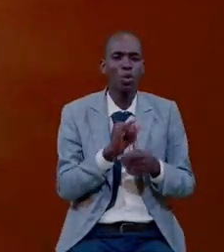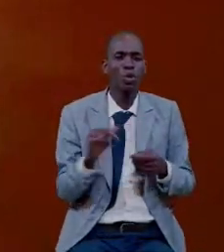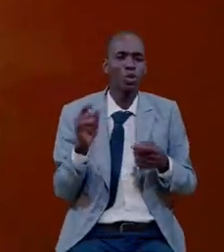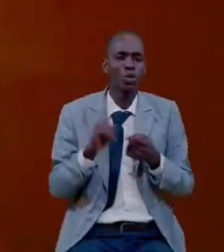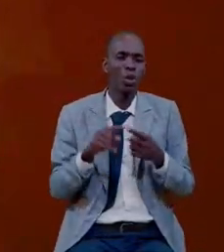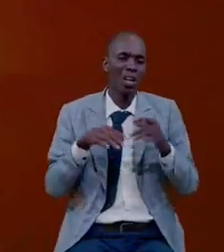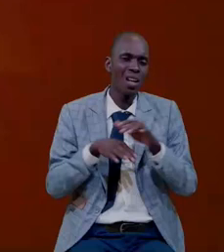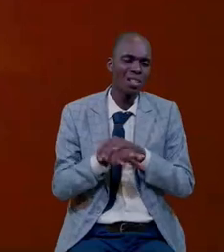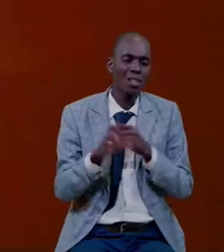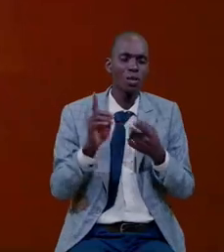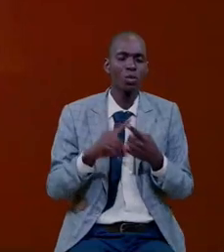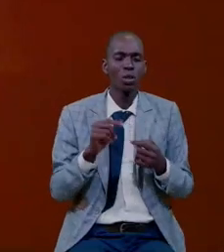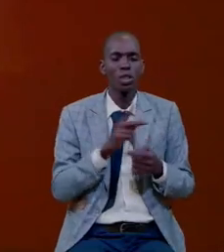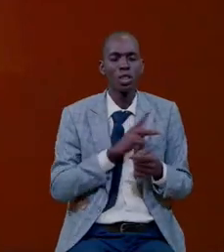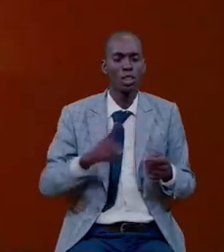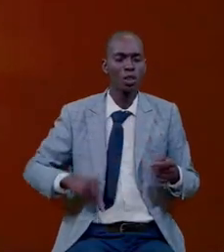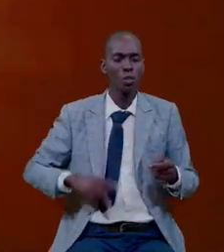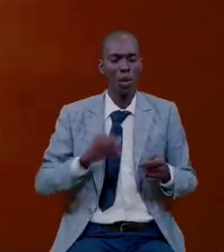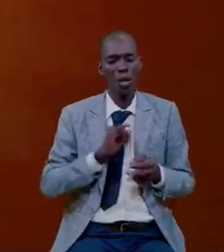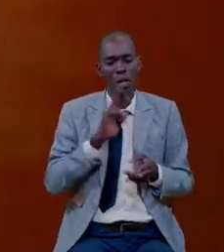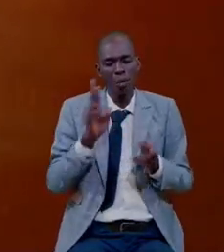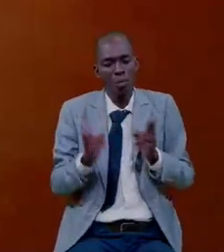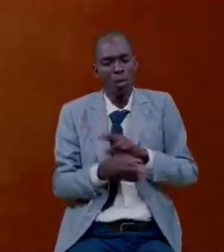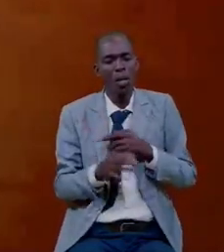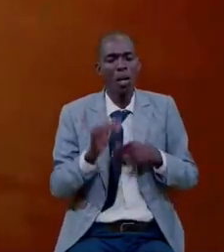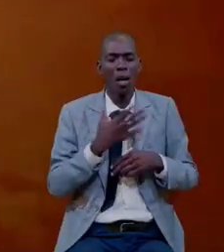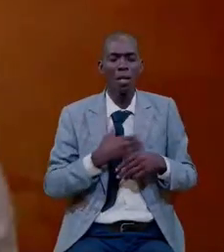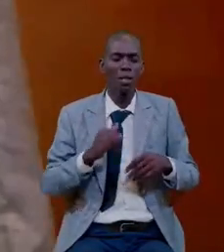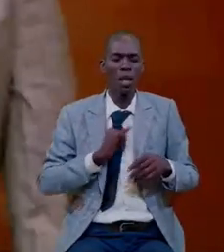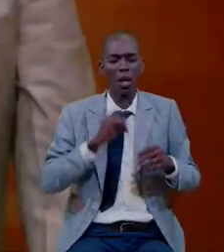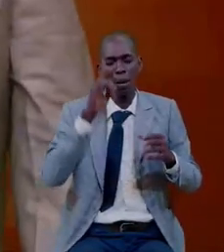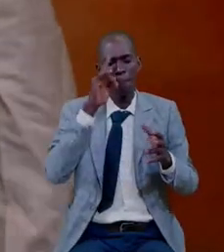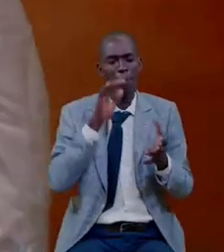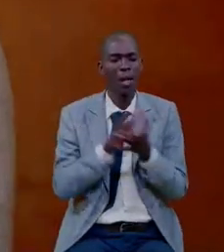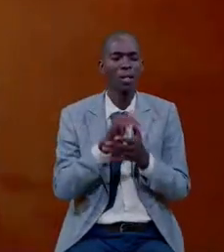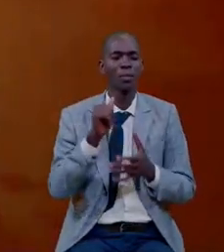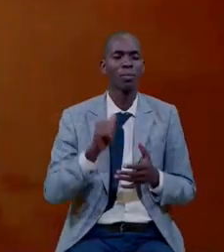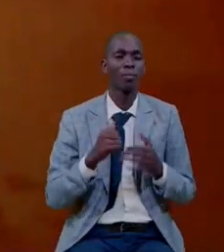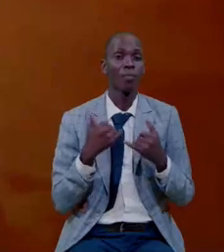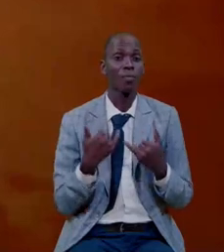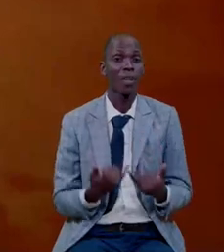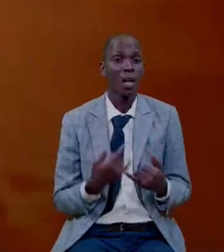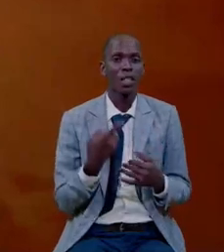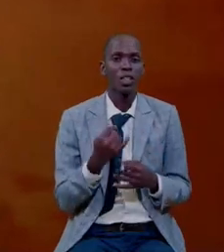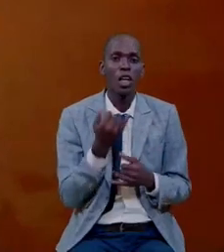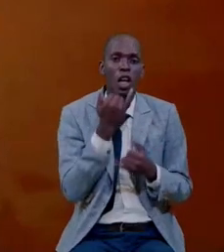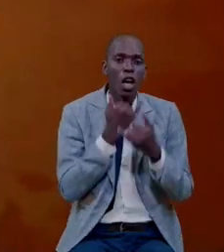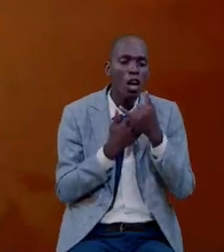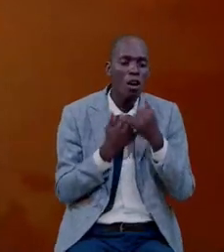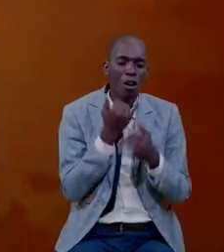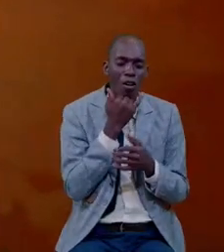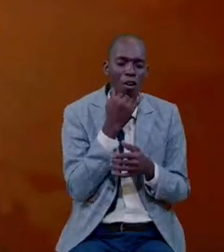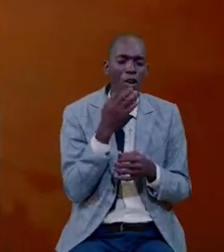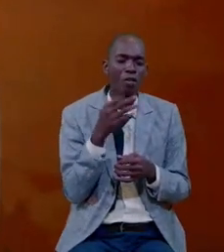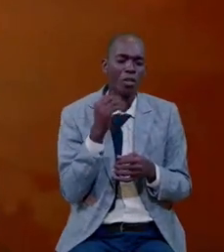dans le royaume. Je me repens et je crois. Et c'est ainsi que vous êtes entrés. Maintenant, l'erreur du méchant,